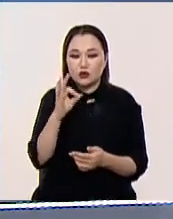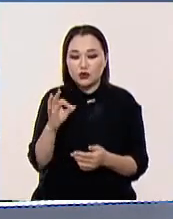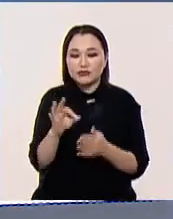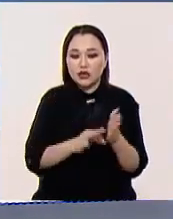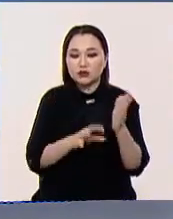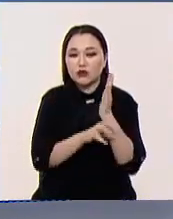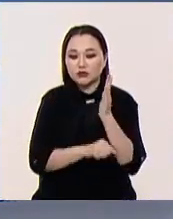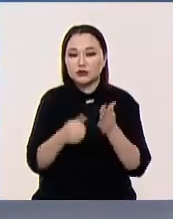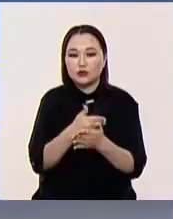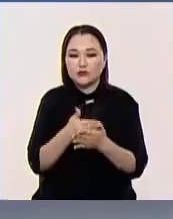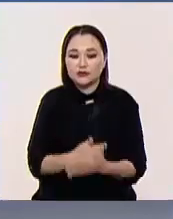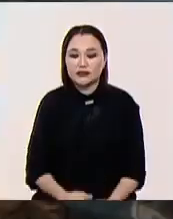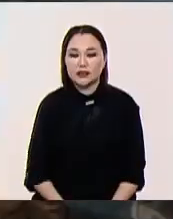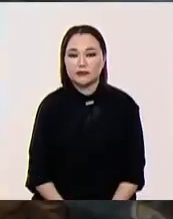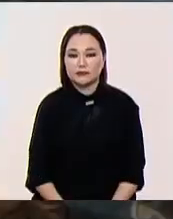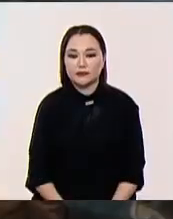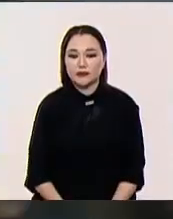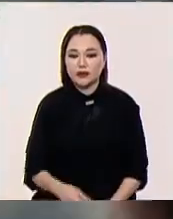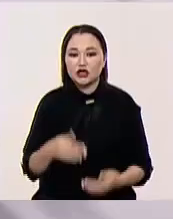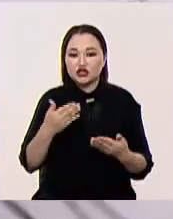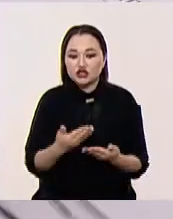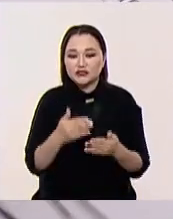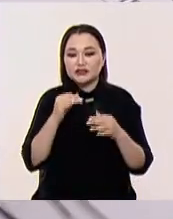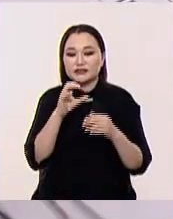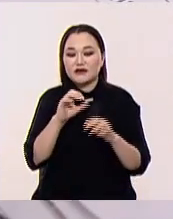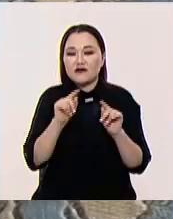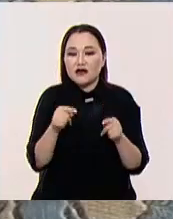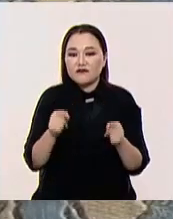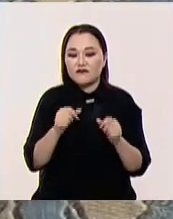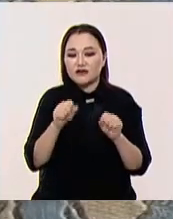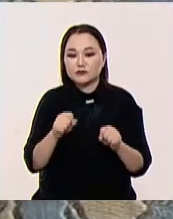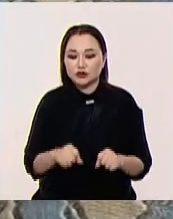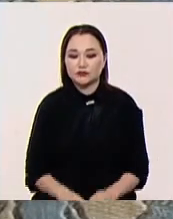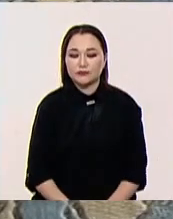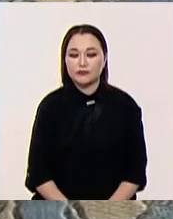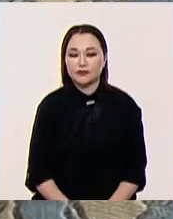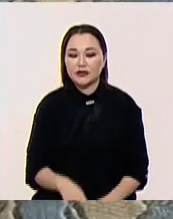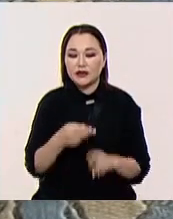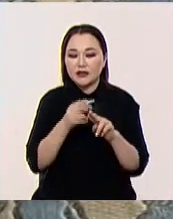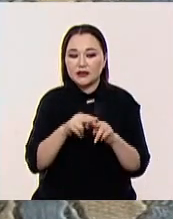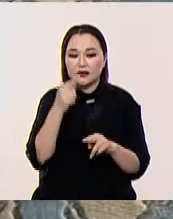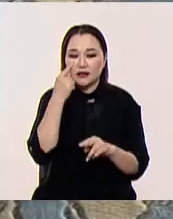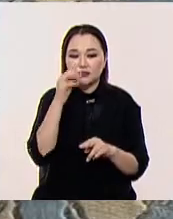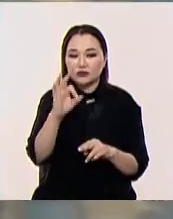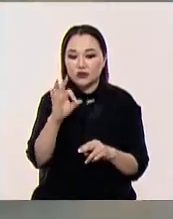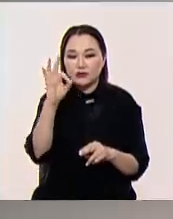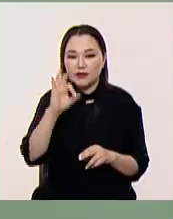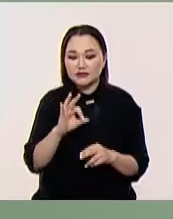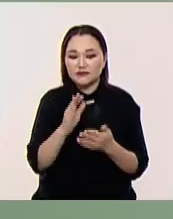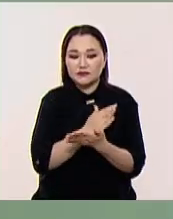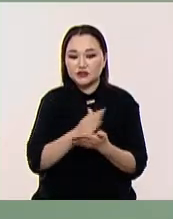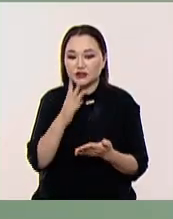сразу после информбюро. Жизнь с ограниченными возможностями. Вот этот глаз у меня 0%, вообще не